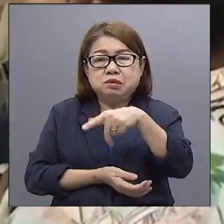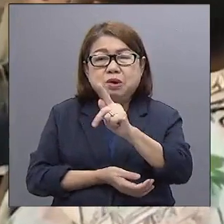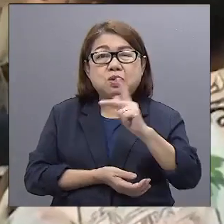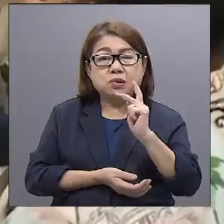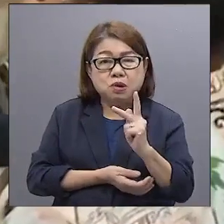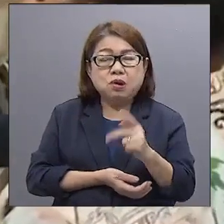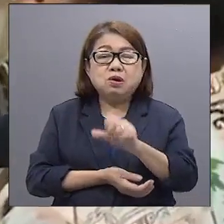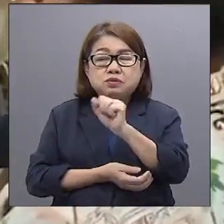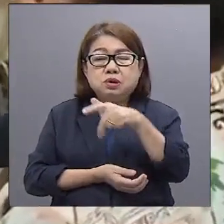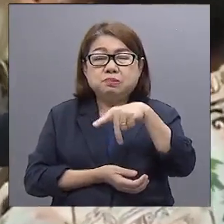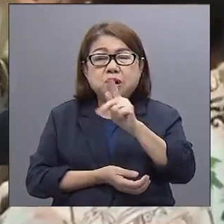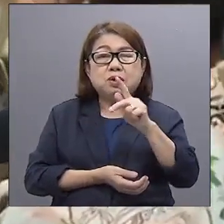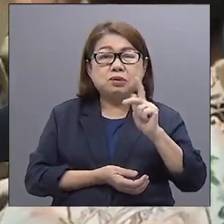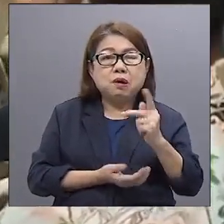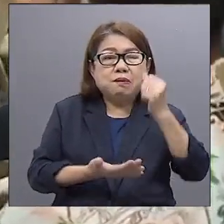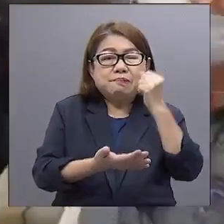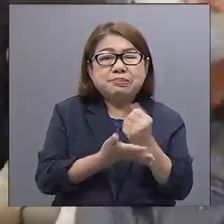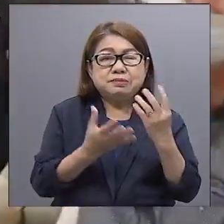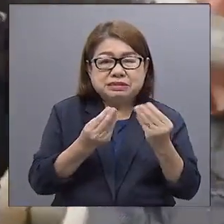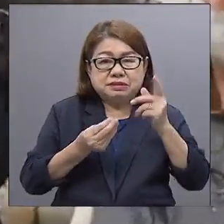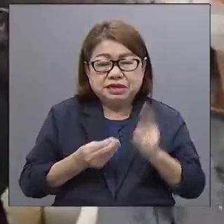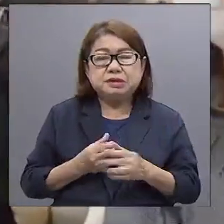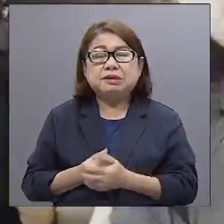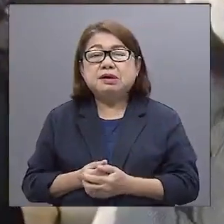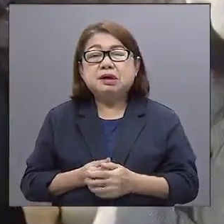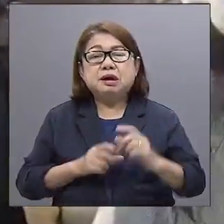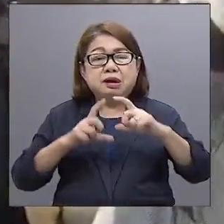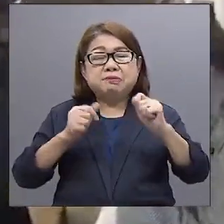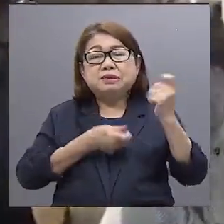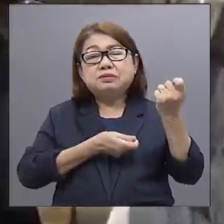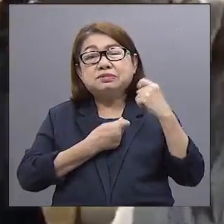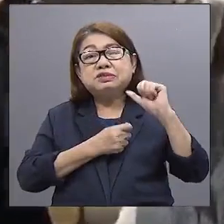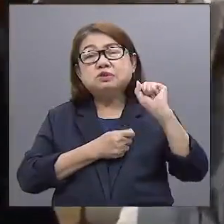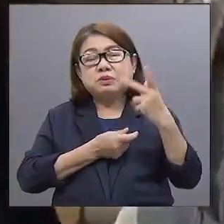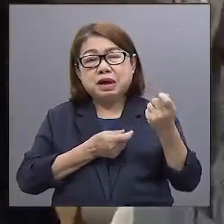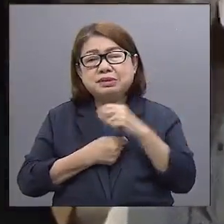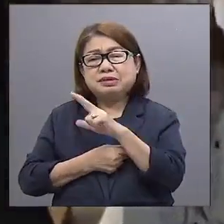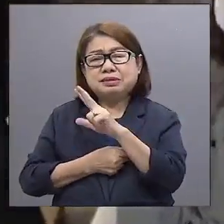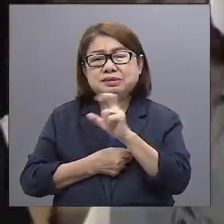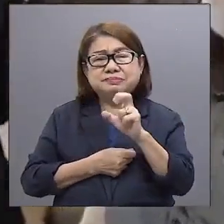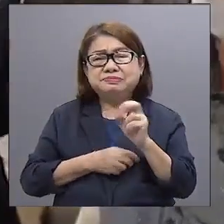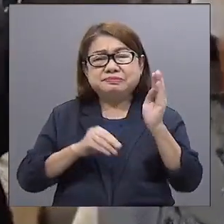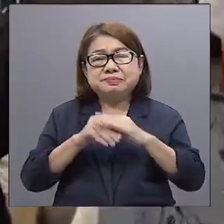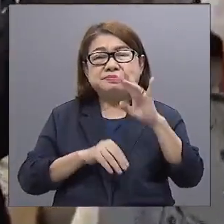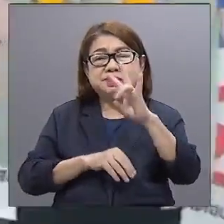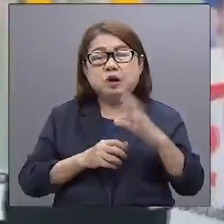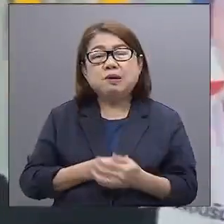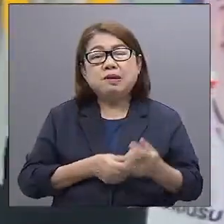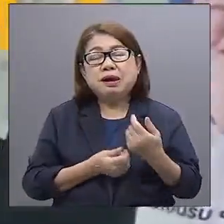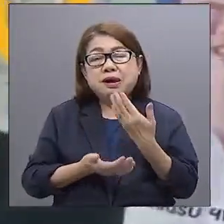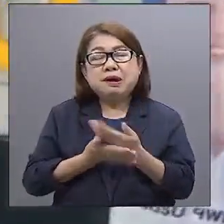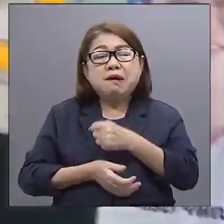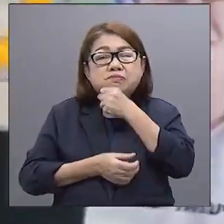นดสารต่อบัตรสวัสดิการแห่งรัฐเพิ่มจาก300บาทเป็น700บาทเพิ่มเบี้ยผู้สูงอายุตั้งแต่ 3,000